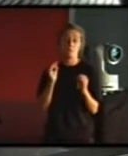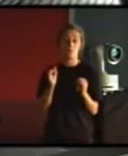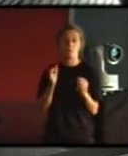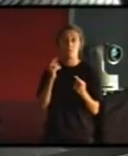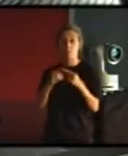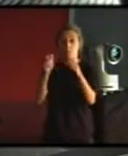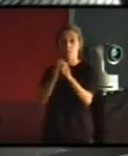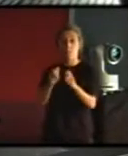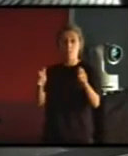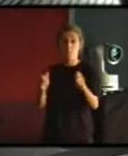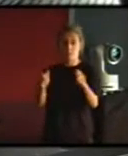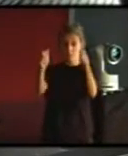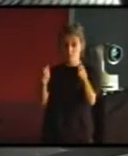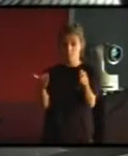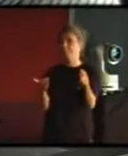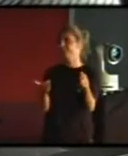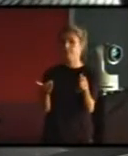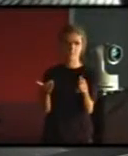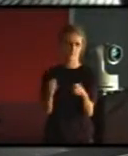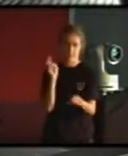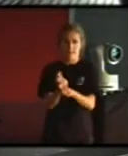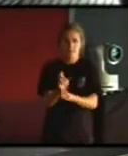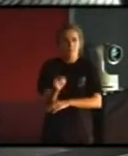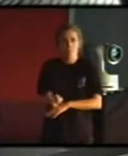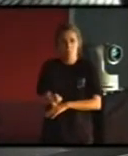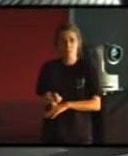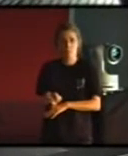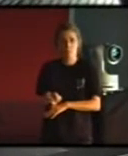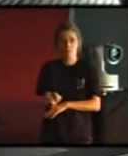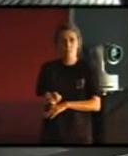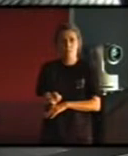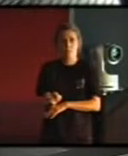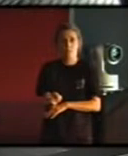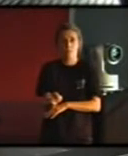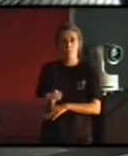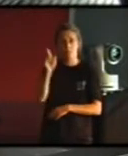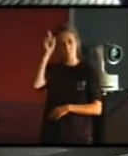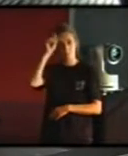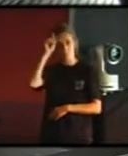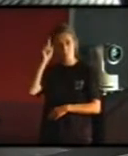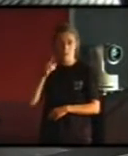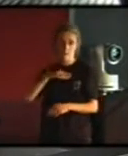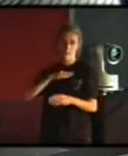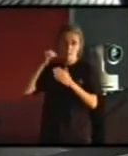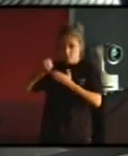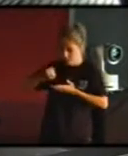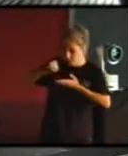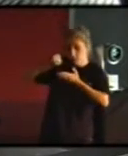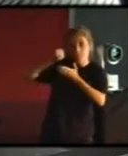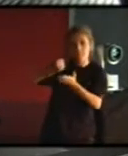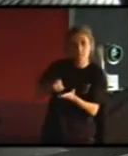qu'un bâtiment, il faut le garder, parce qu'une communauté ils partagent le même patrimoine. C'est un